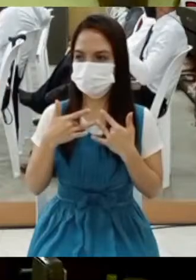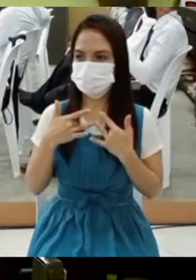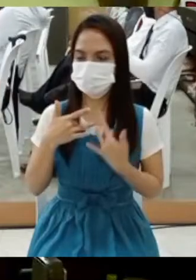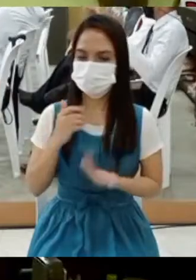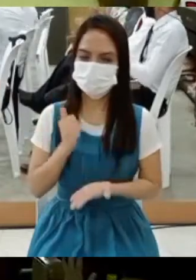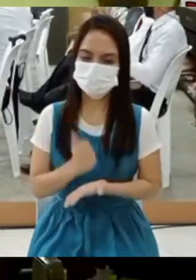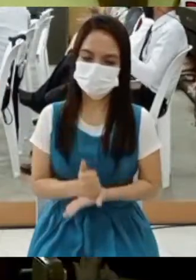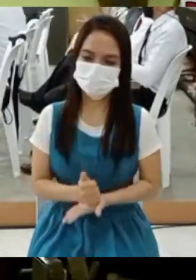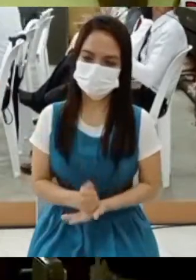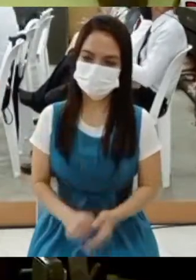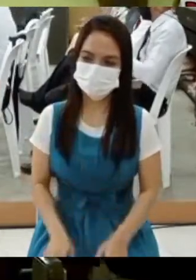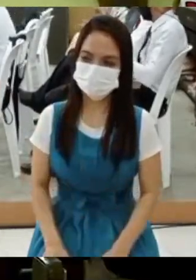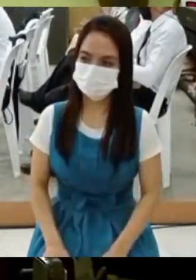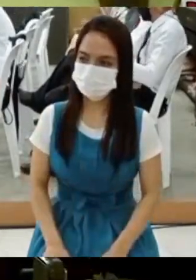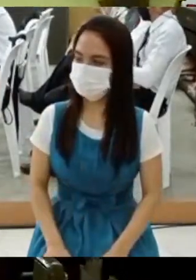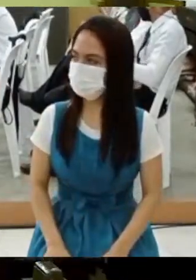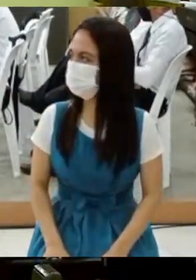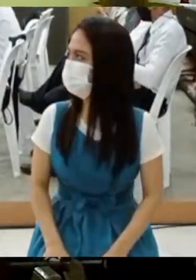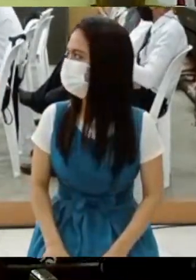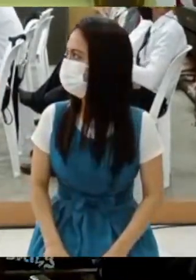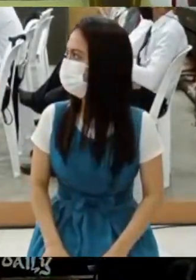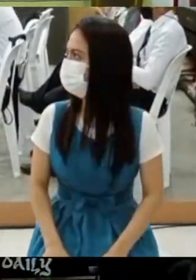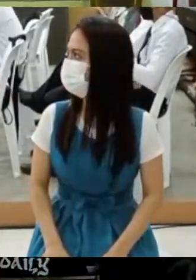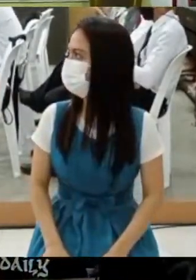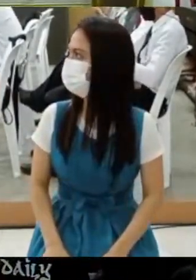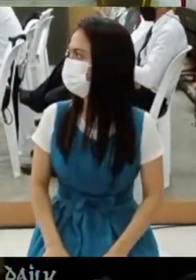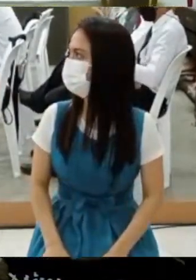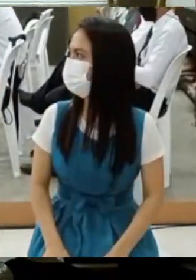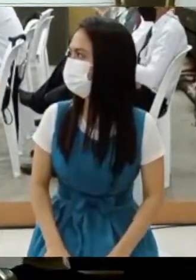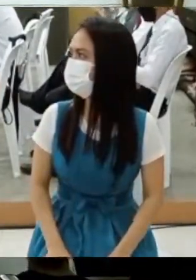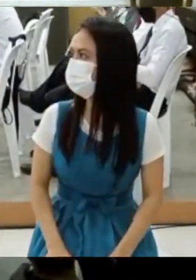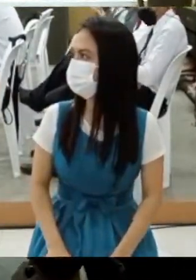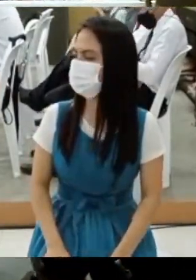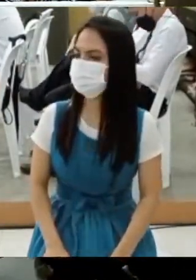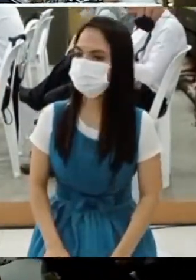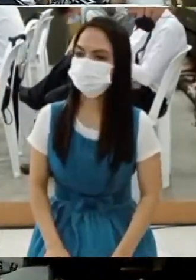Then tayo po ulit tayo, song numbers.